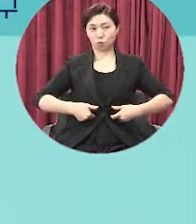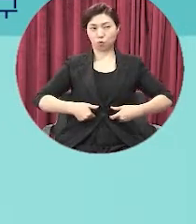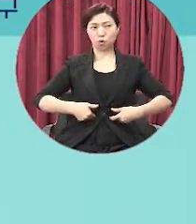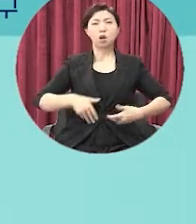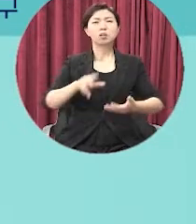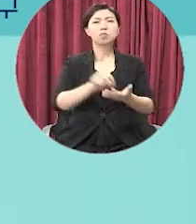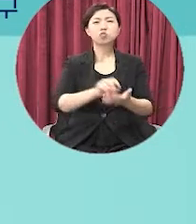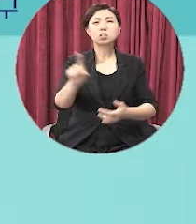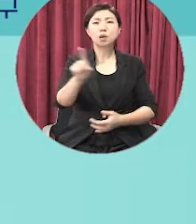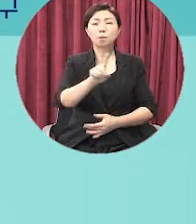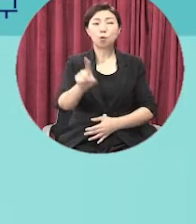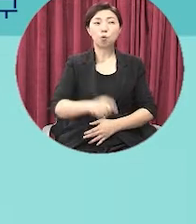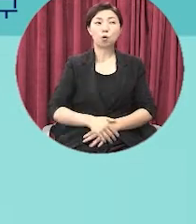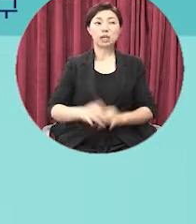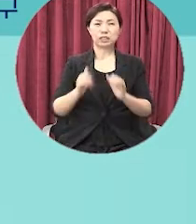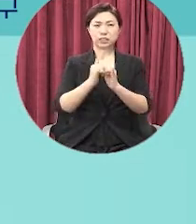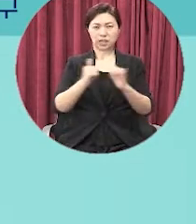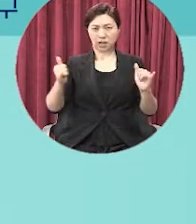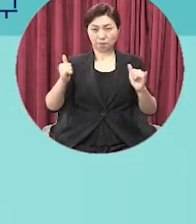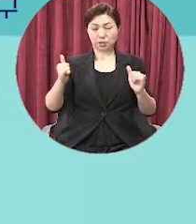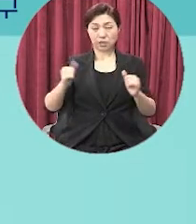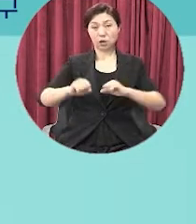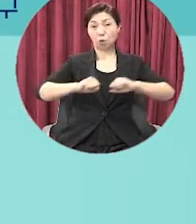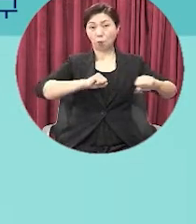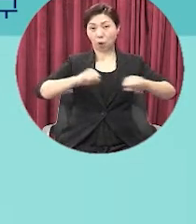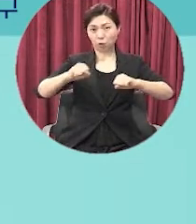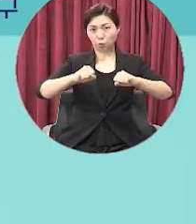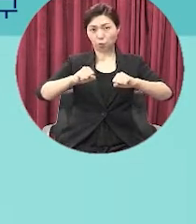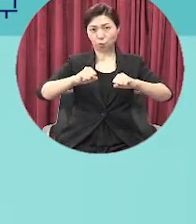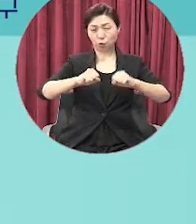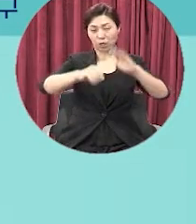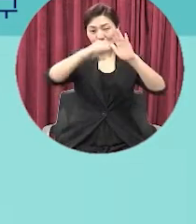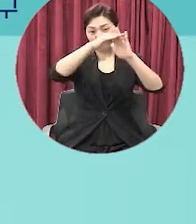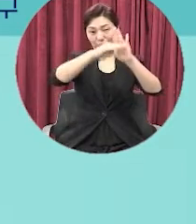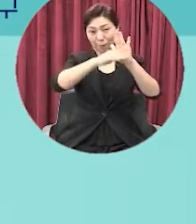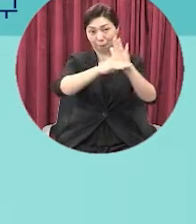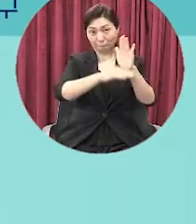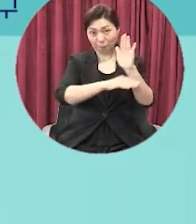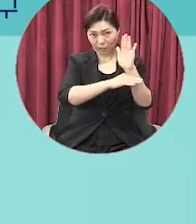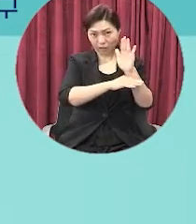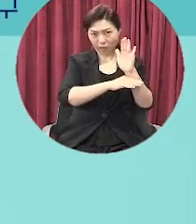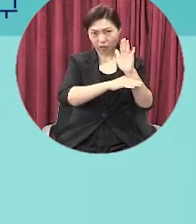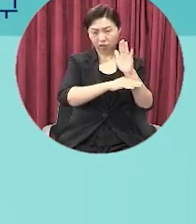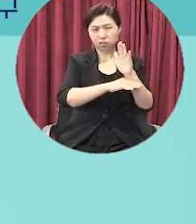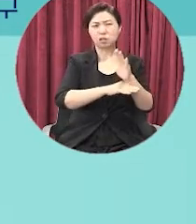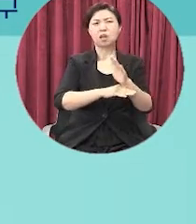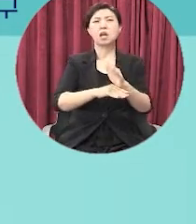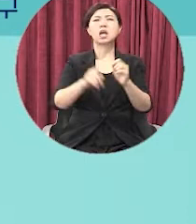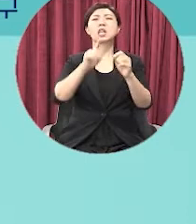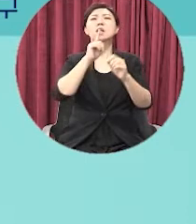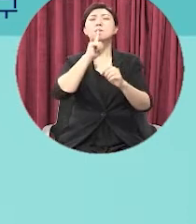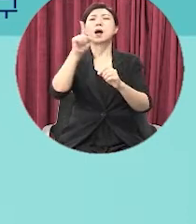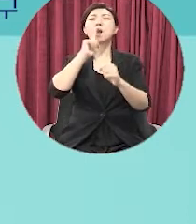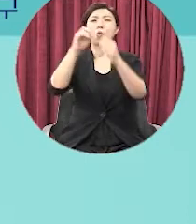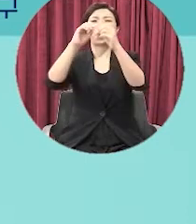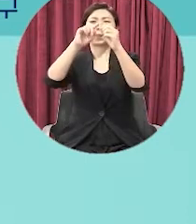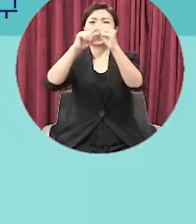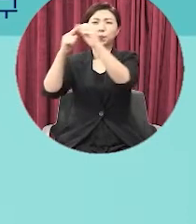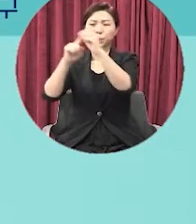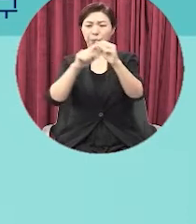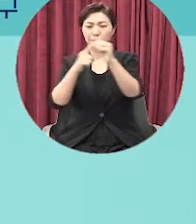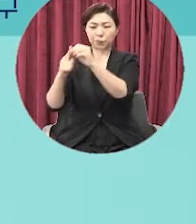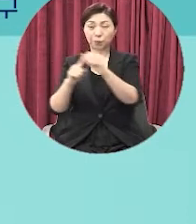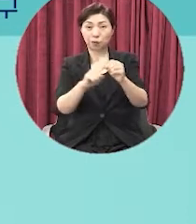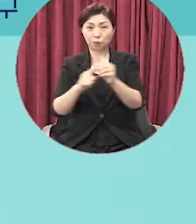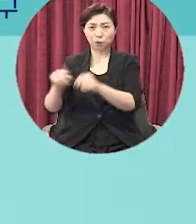사람이 할 수 있는 이런 항로 꿀의 대해서는 어떤 표준적 서술 체계가 없기 때문에 아 주문한 방이